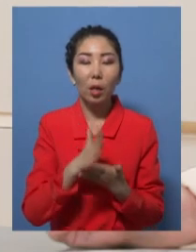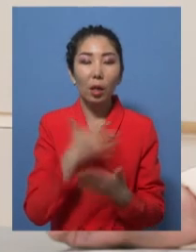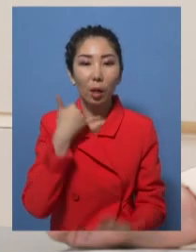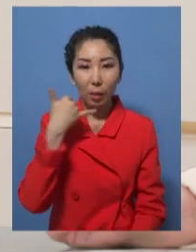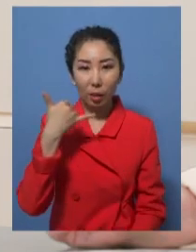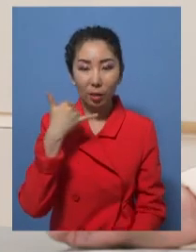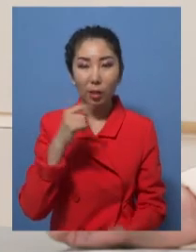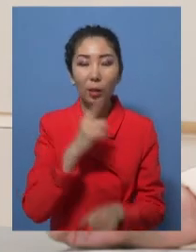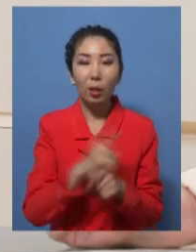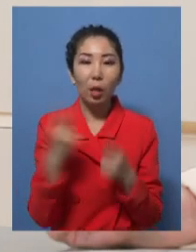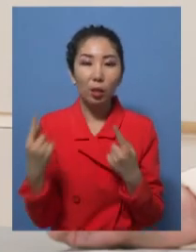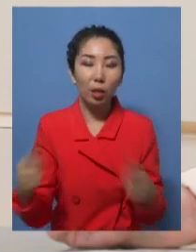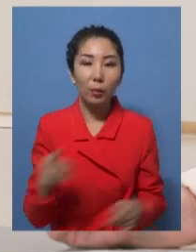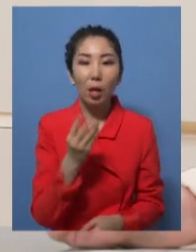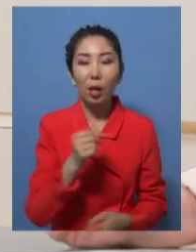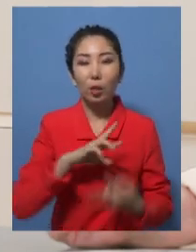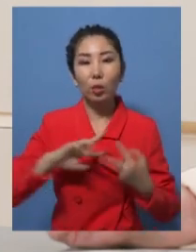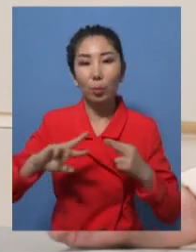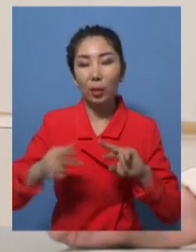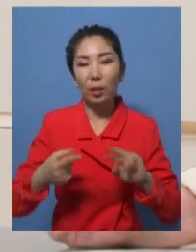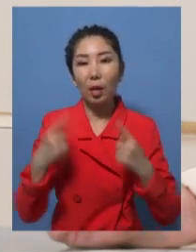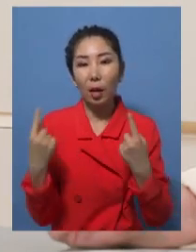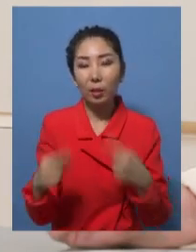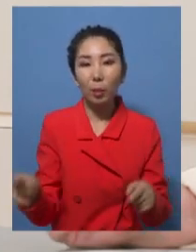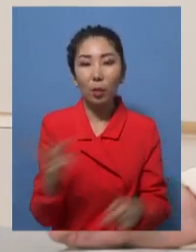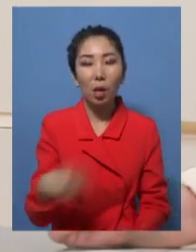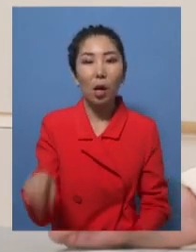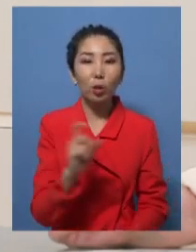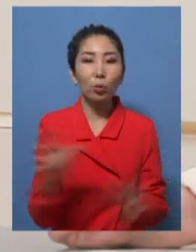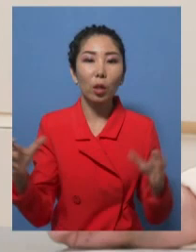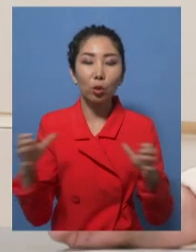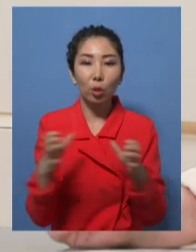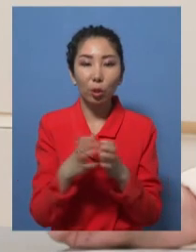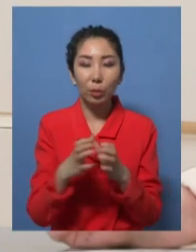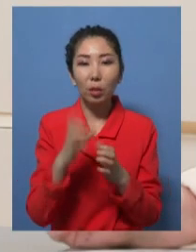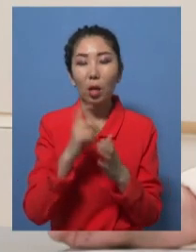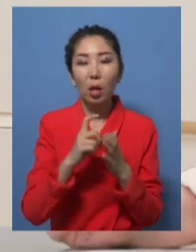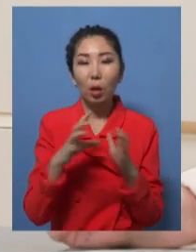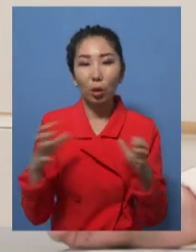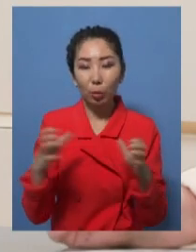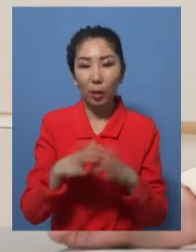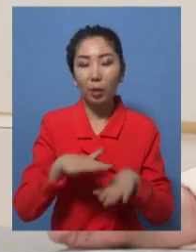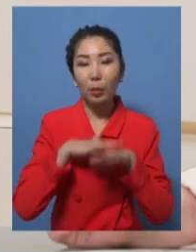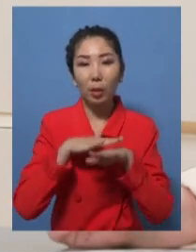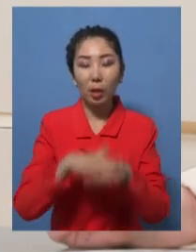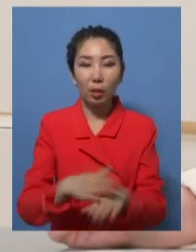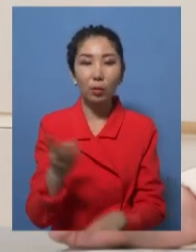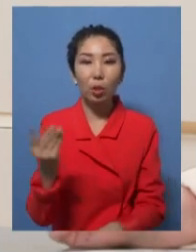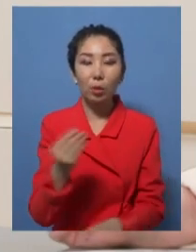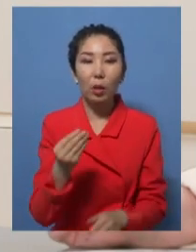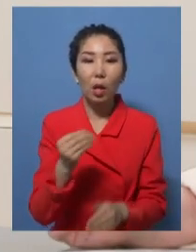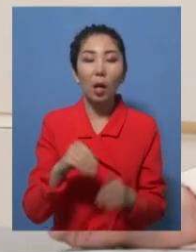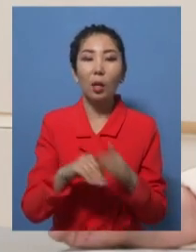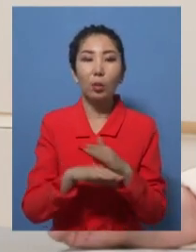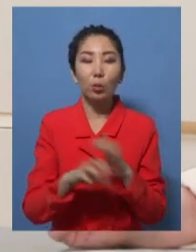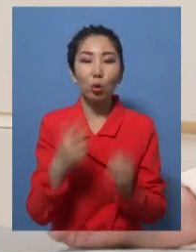хабарласатын алаяқ бір бөлек, ақшаны аударатын адам басқа адамның атына, одан кейін ақшаны ұйымдасқан қылмыстың түрі ғой бұл да. Банктен жаңа ақшаны шешіп